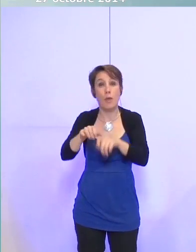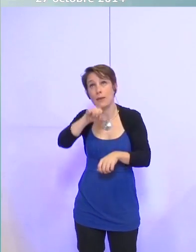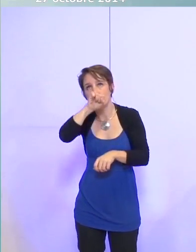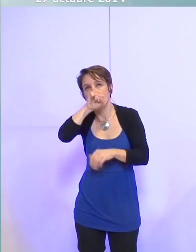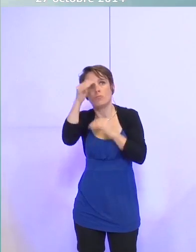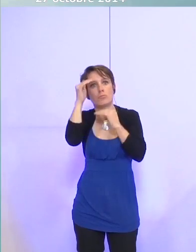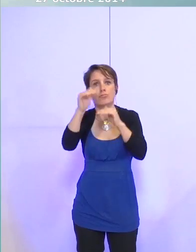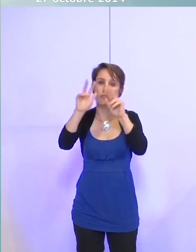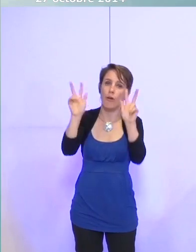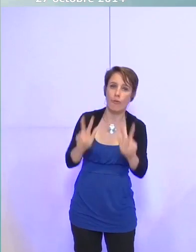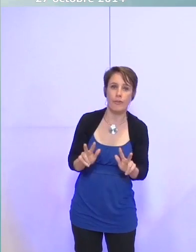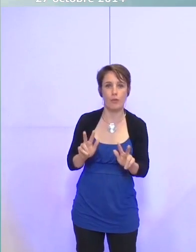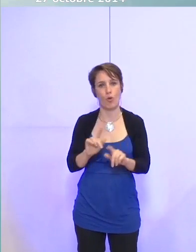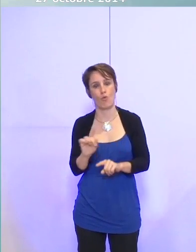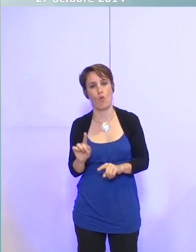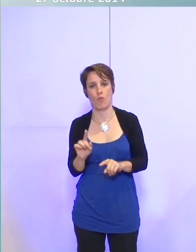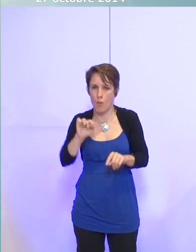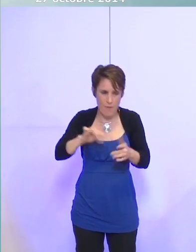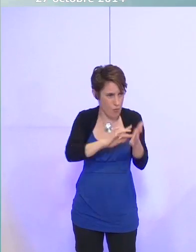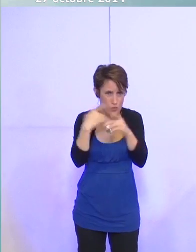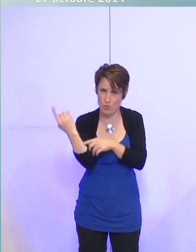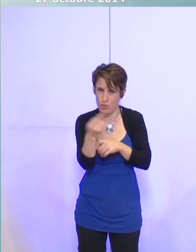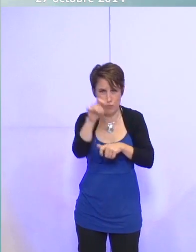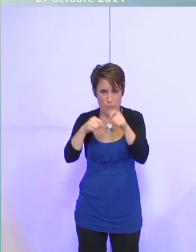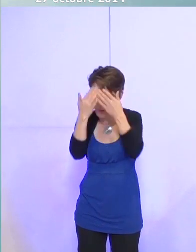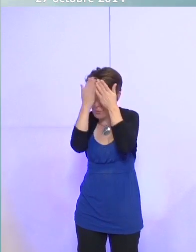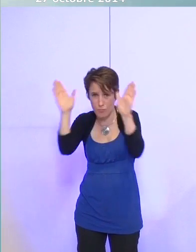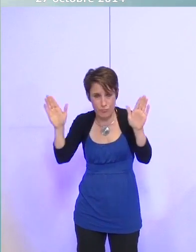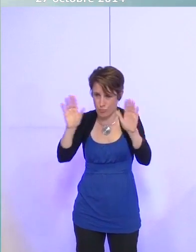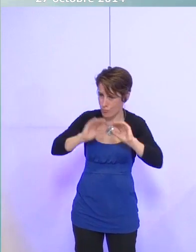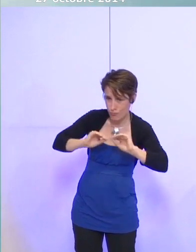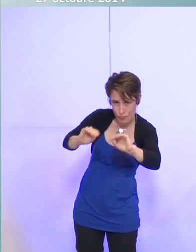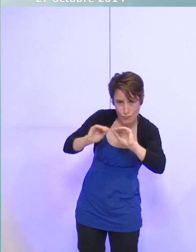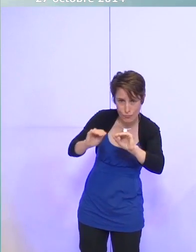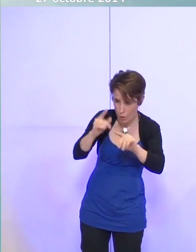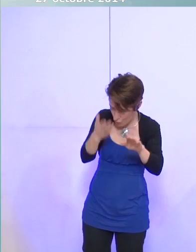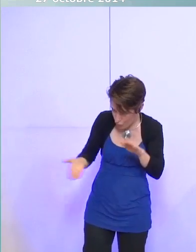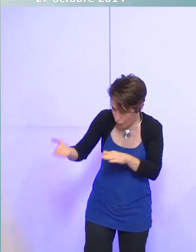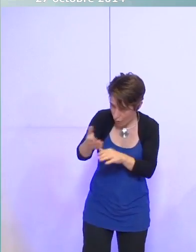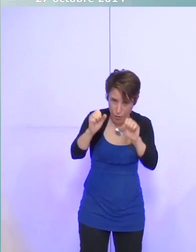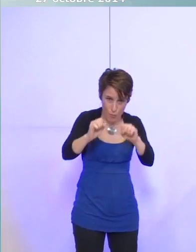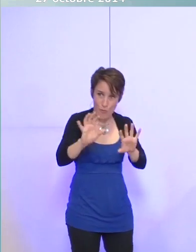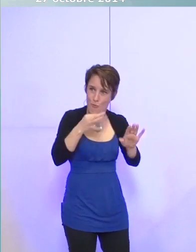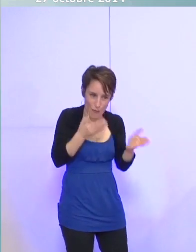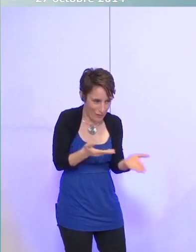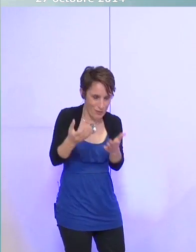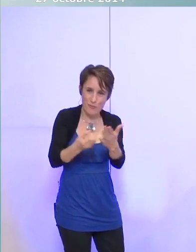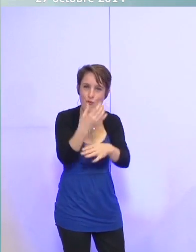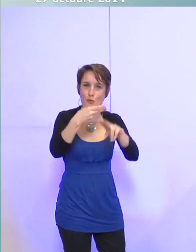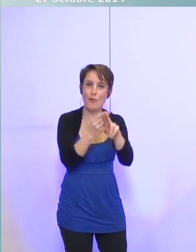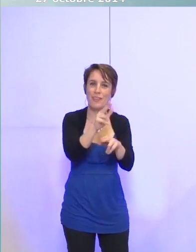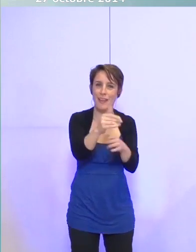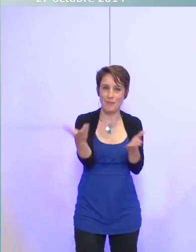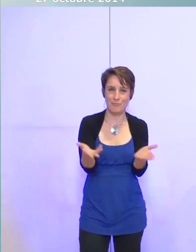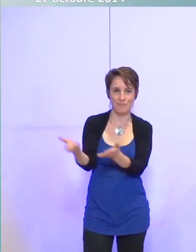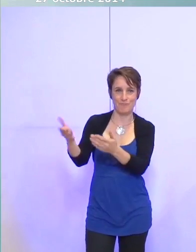les plus aficionados des nouvelles technologies, faire en sorte que chacun puisse s'approprier ces nouveaux outils. Actuellement, nous le